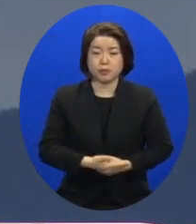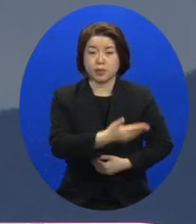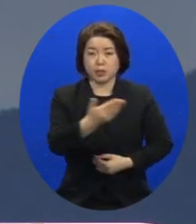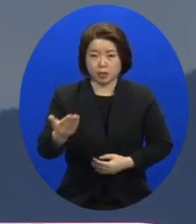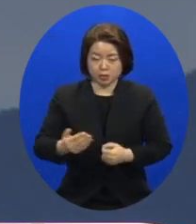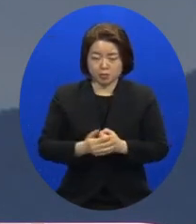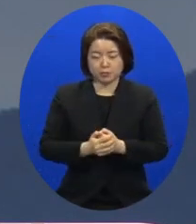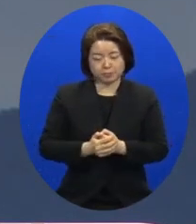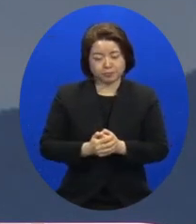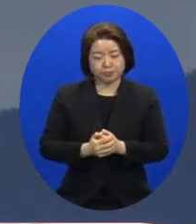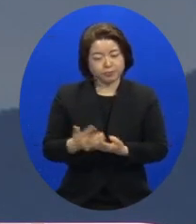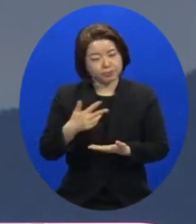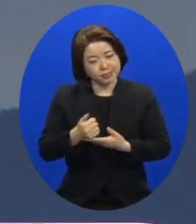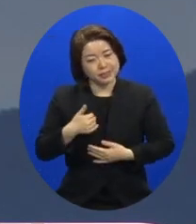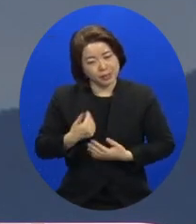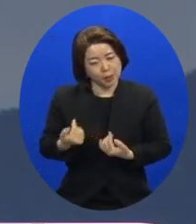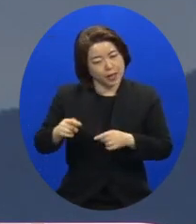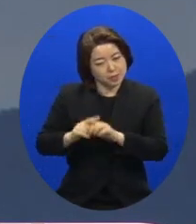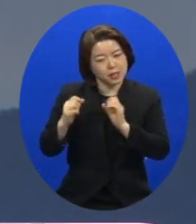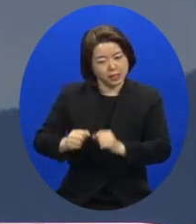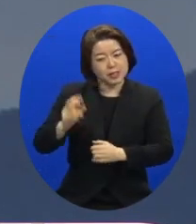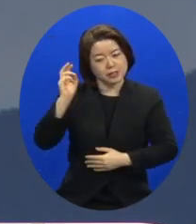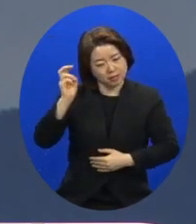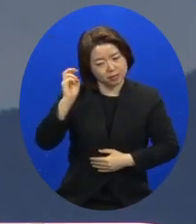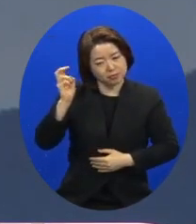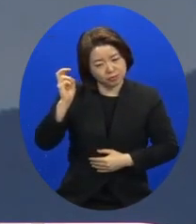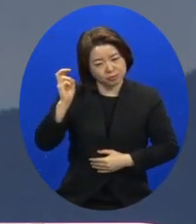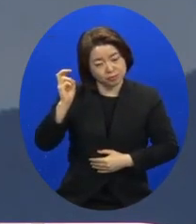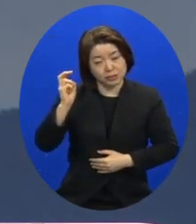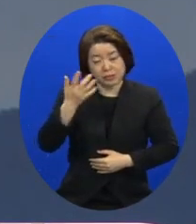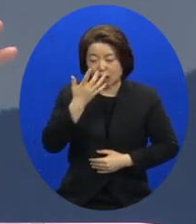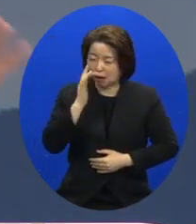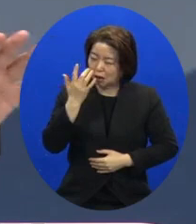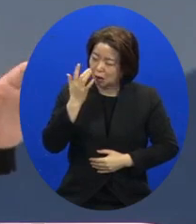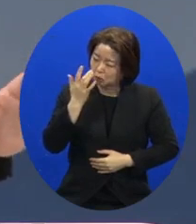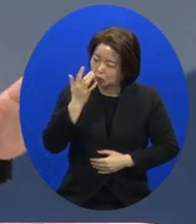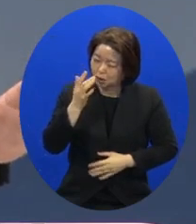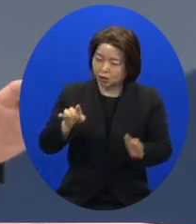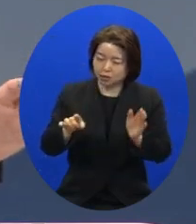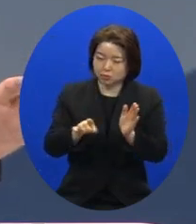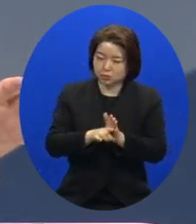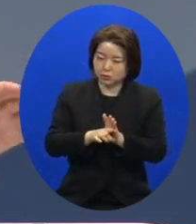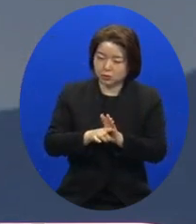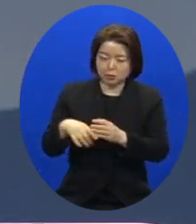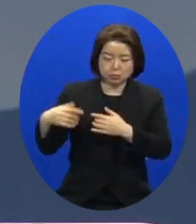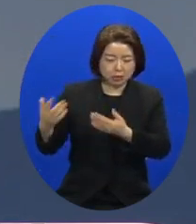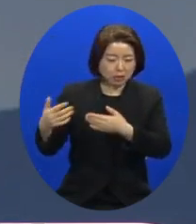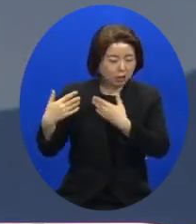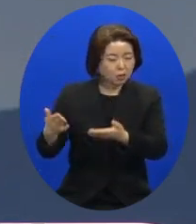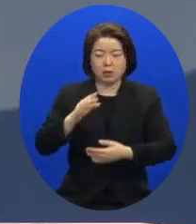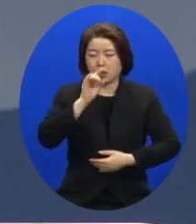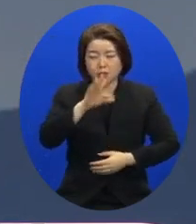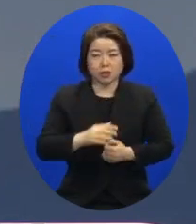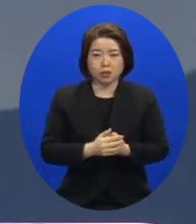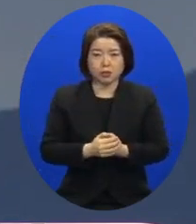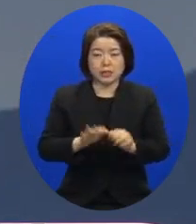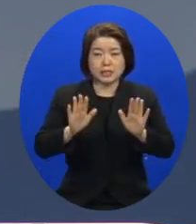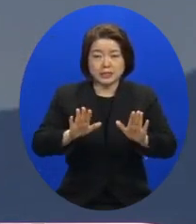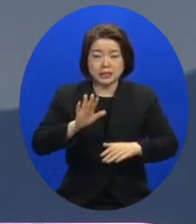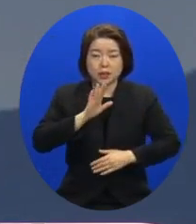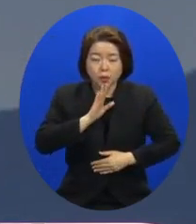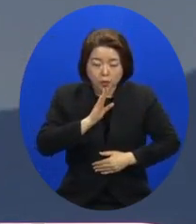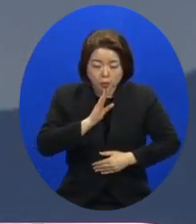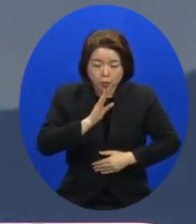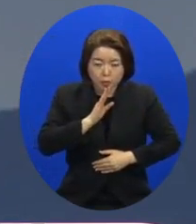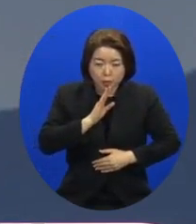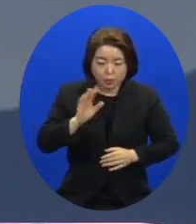주님이 나와 같이 계시겠지, 이런 식으로 그냥 믿고 넘어가면 안 됩니다. 진짜 오늘 하루도